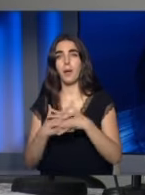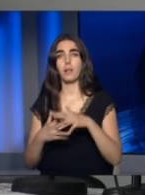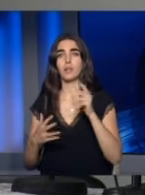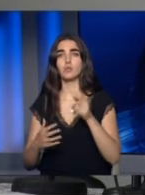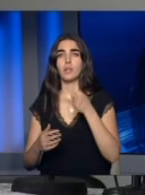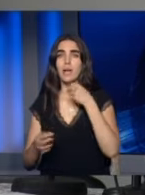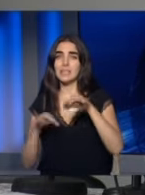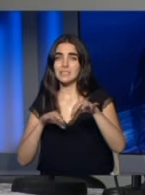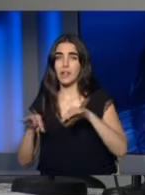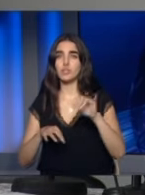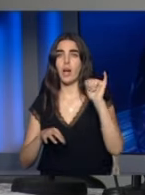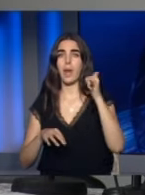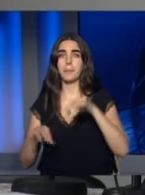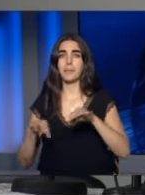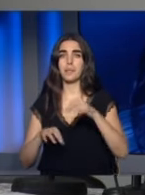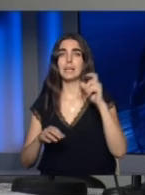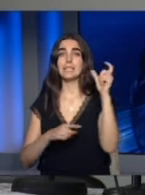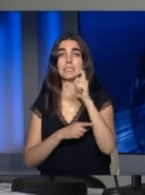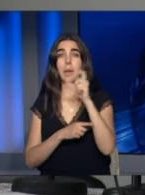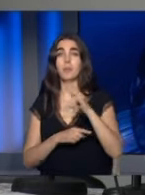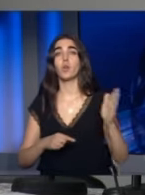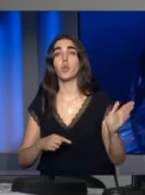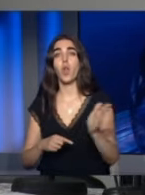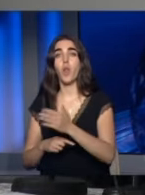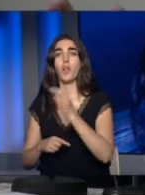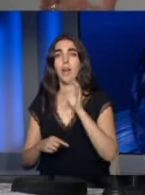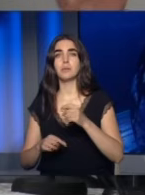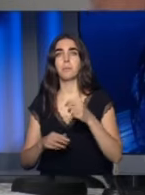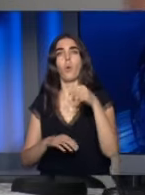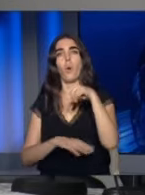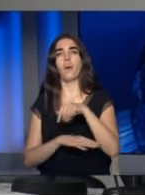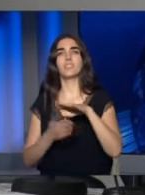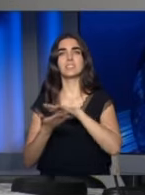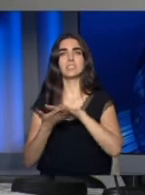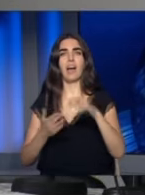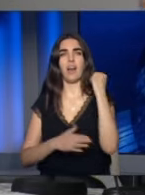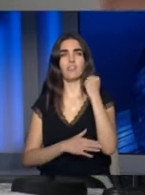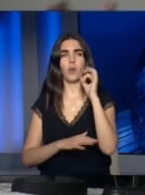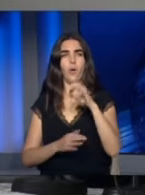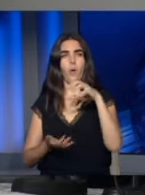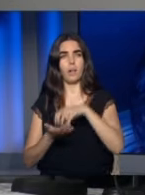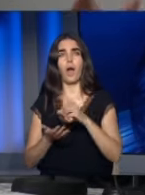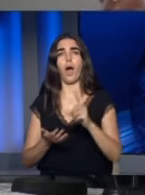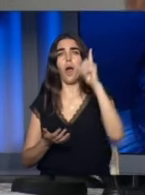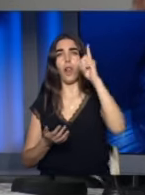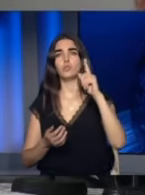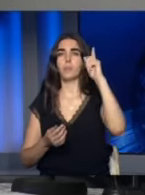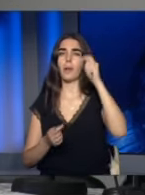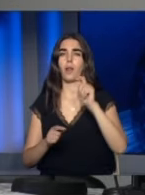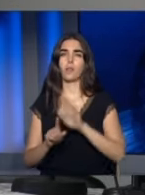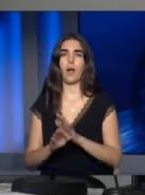المشروع الوطني ما مشكله لكن ان يكون هناك استراتيجيه عربيه